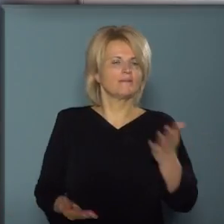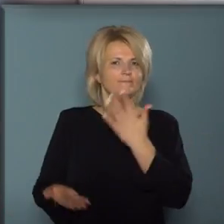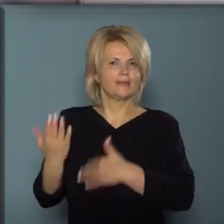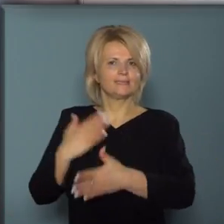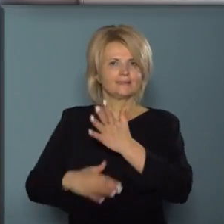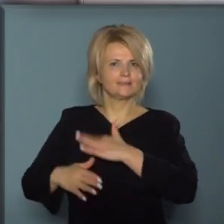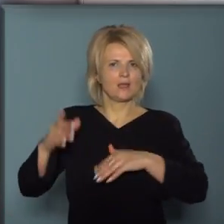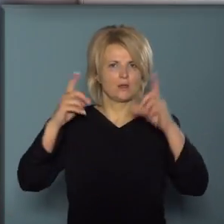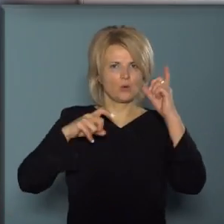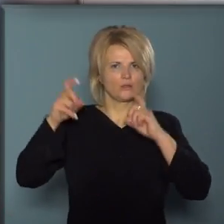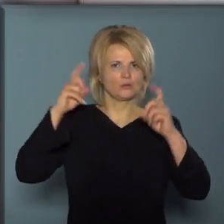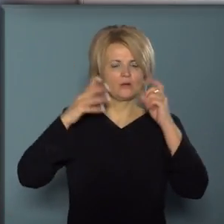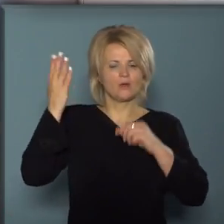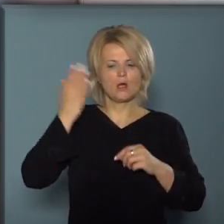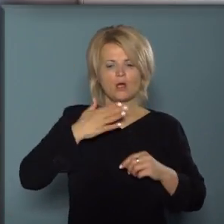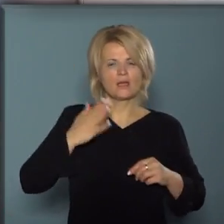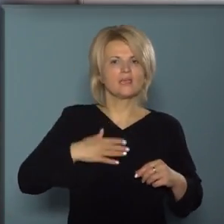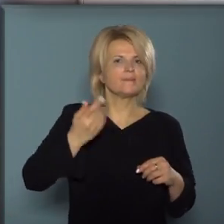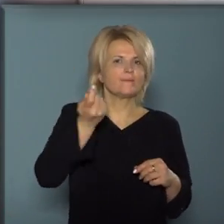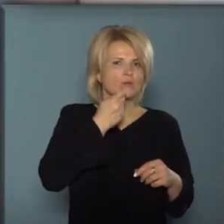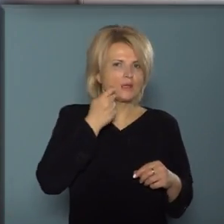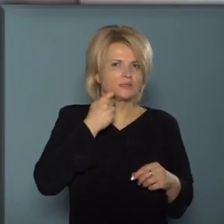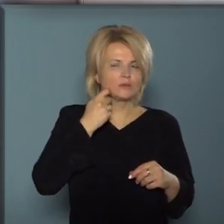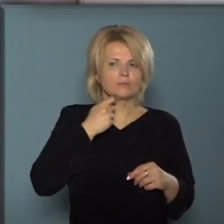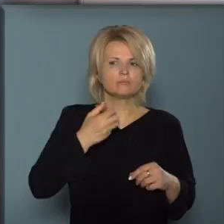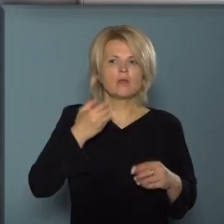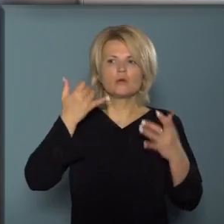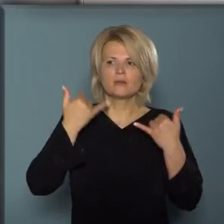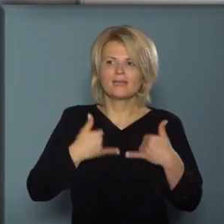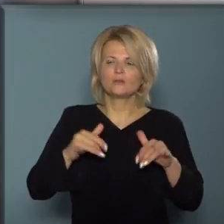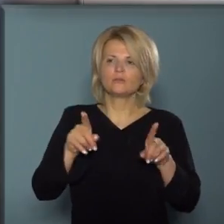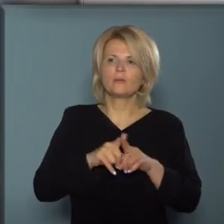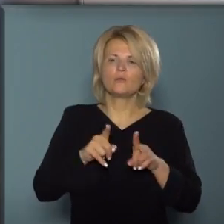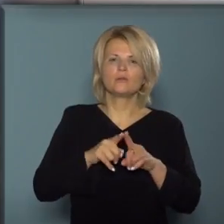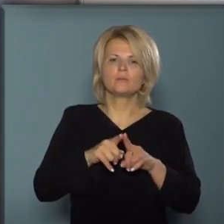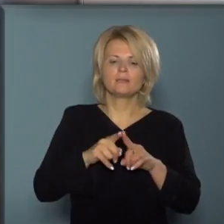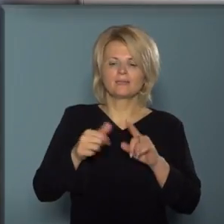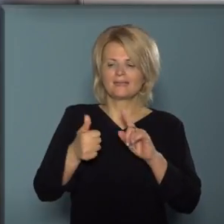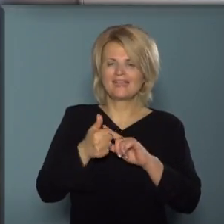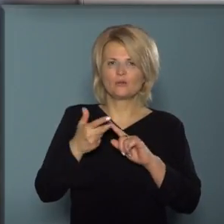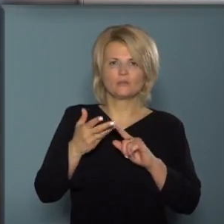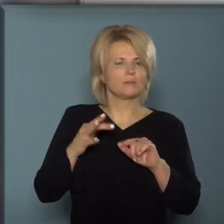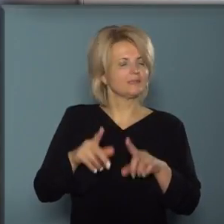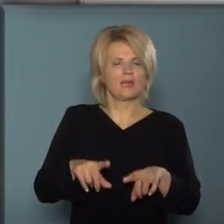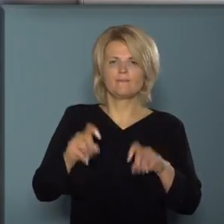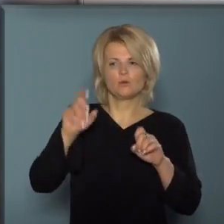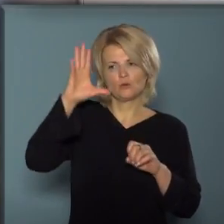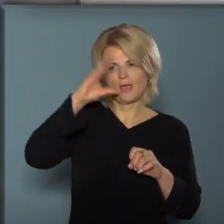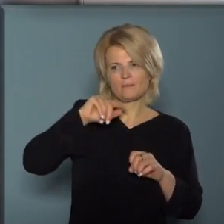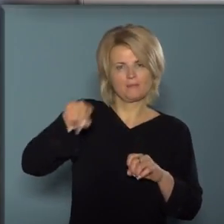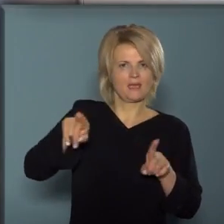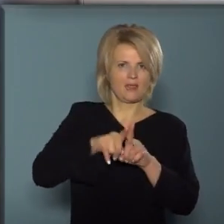visszagondolva, én ha fogyasztottam, akkor indultam úgy, mint egy hétköznapi nem függő